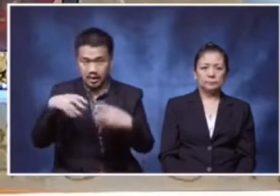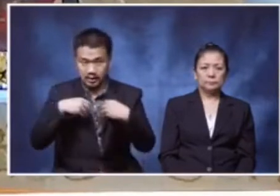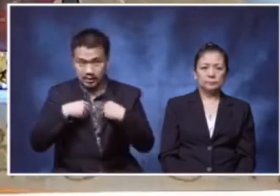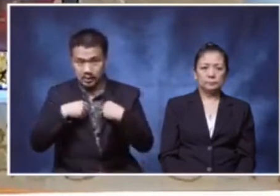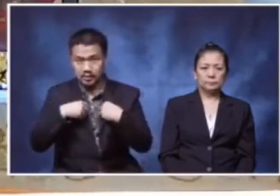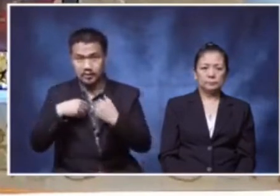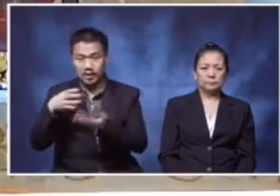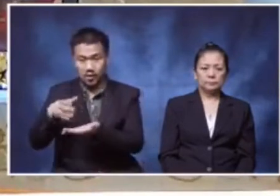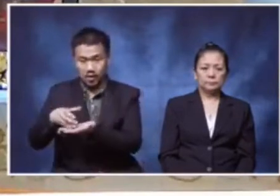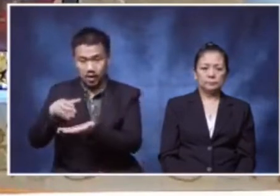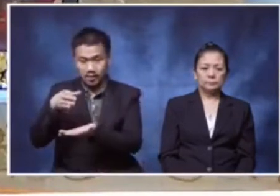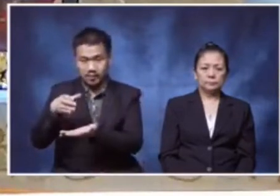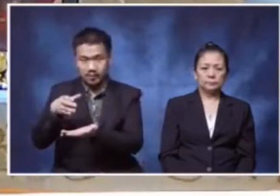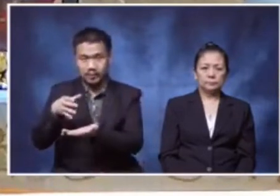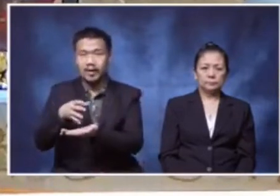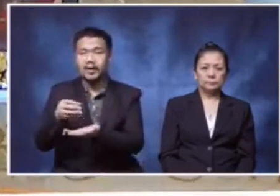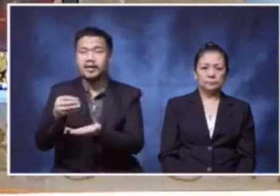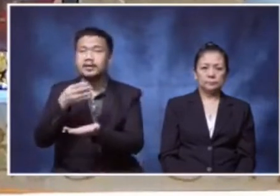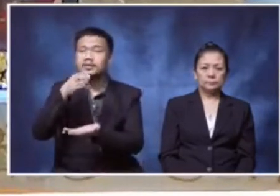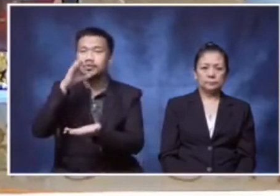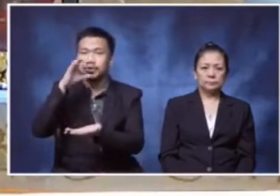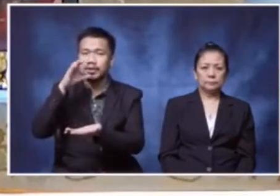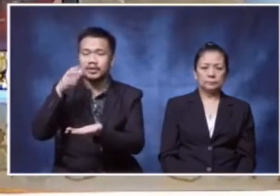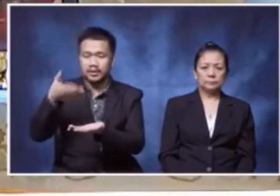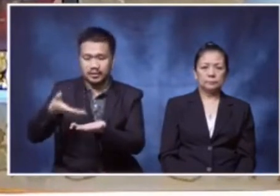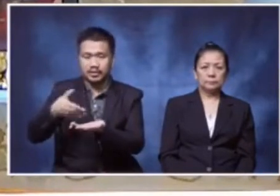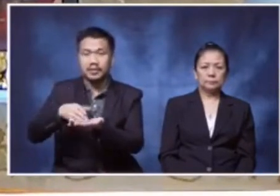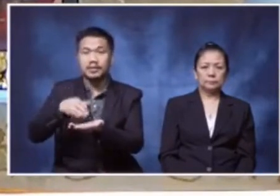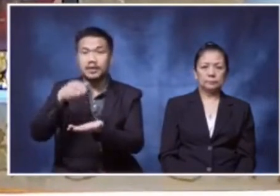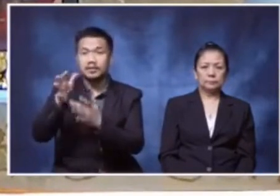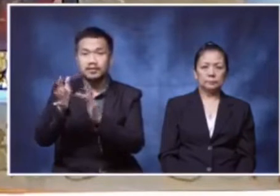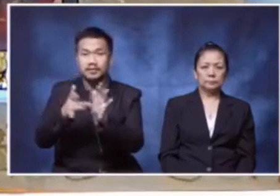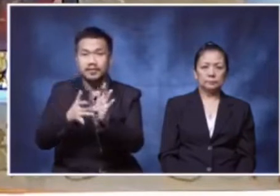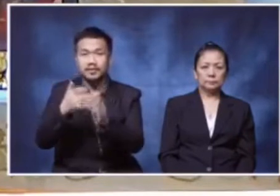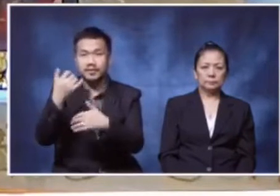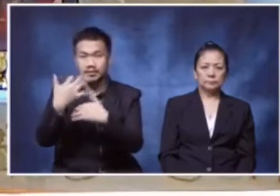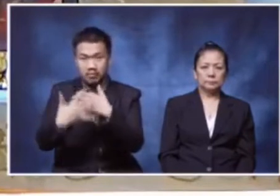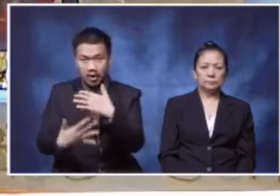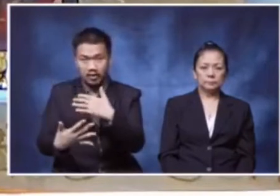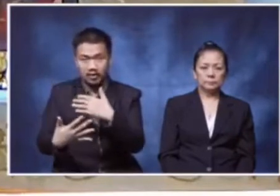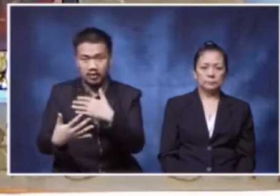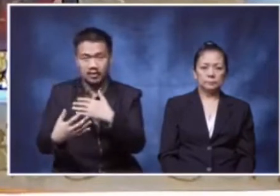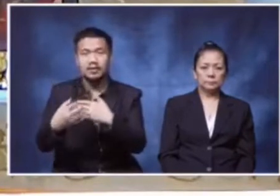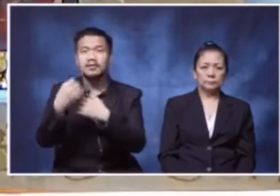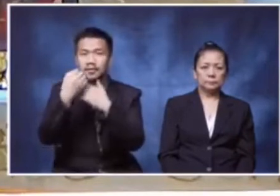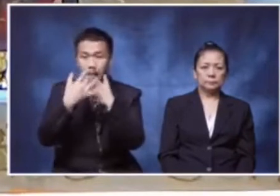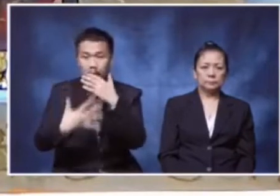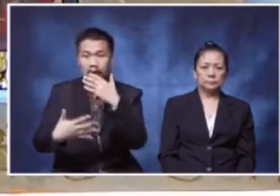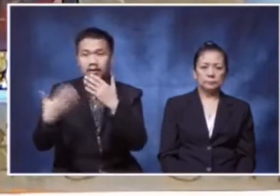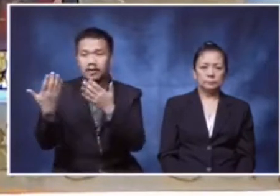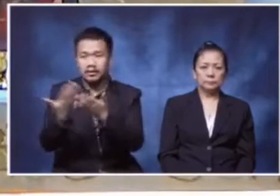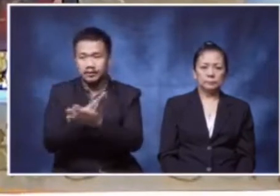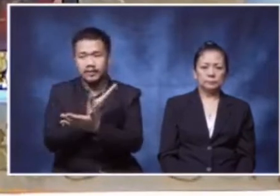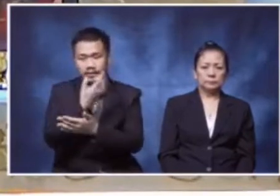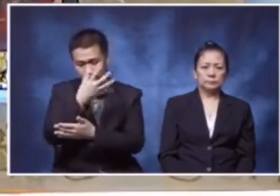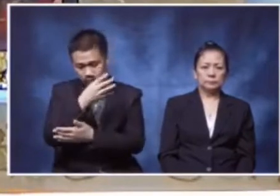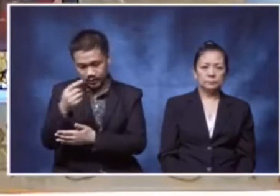lahat ito at inumin. Ito ang kalis ng aking dugo ng bago at walang hanggang